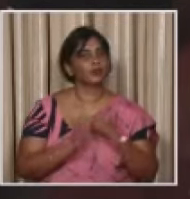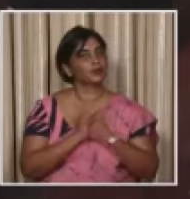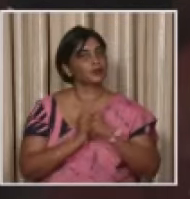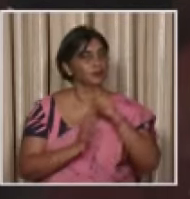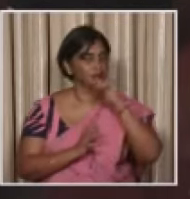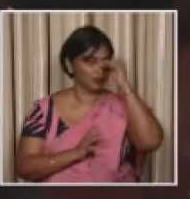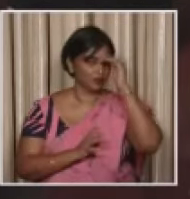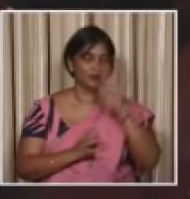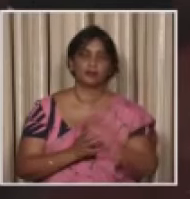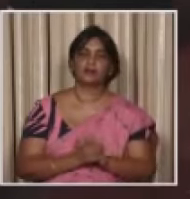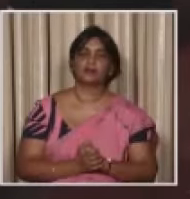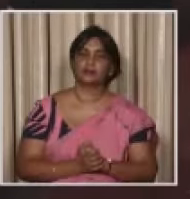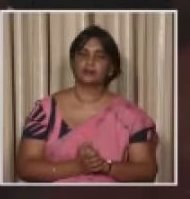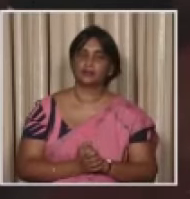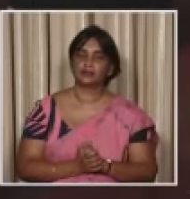කතානායකතුමනි